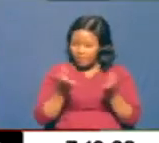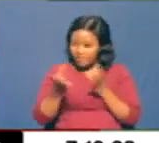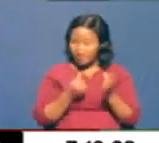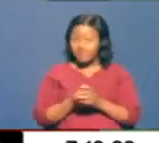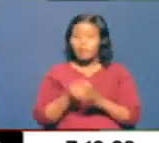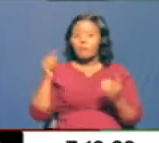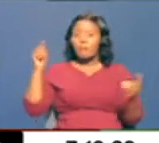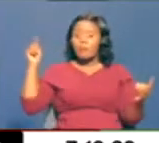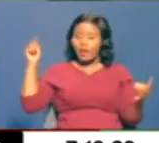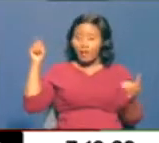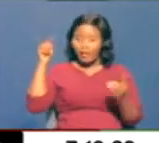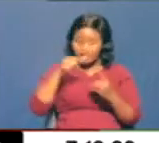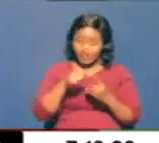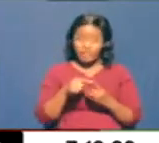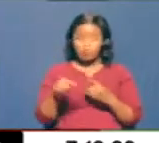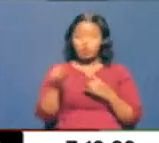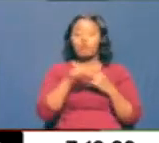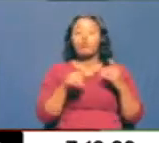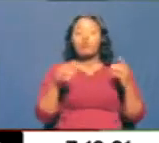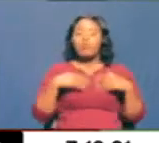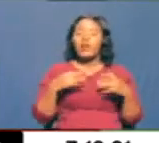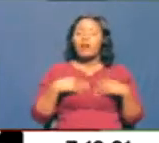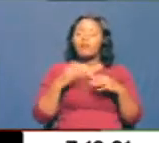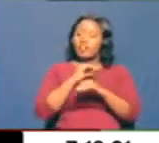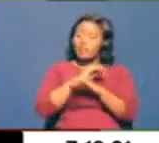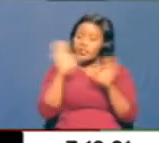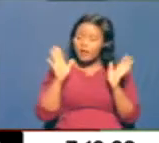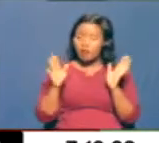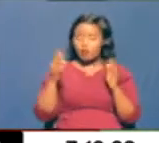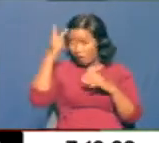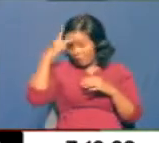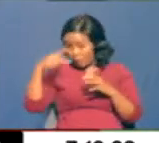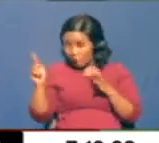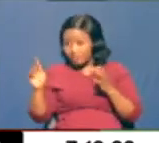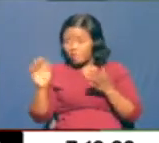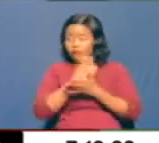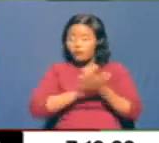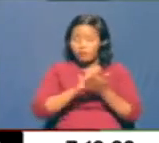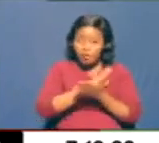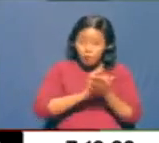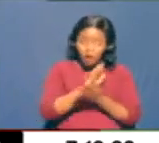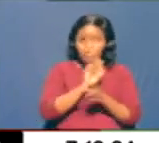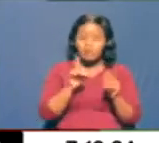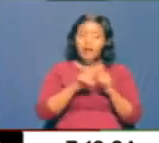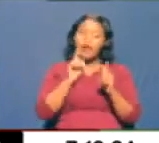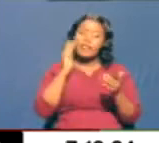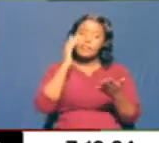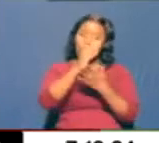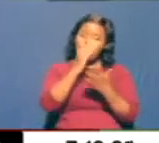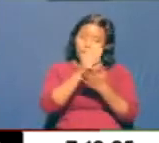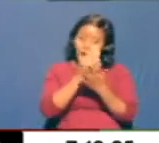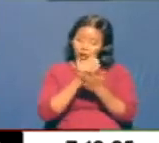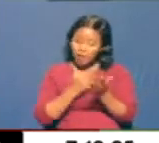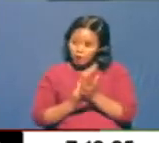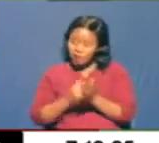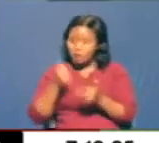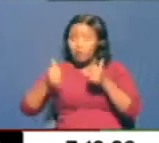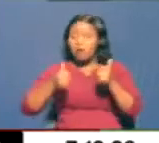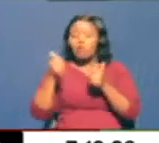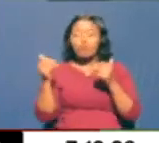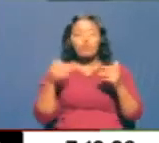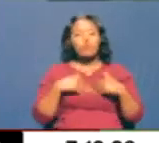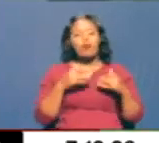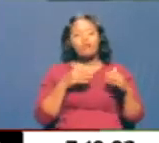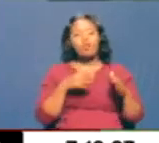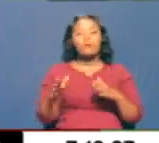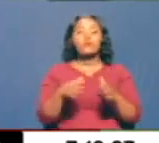a deliberate policy framework and deliberate programs that will deliver opportunity for